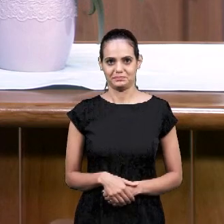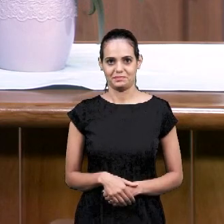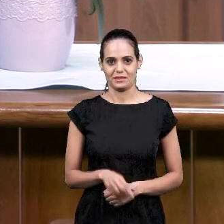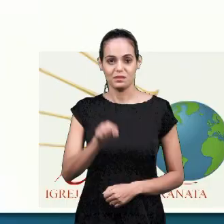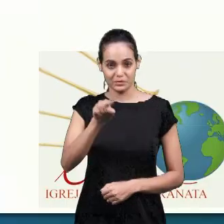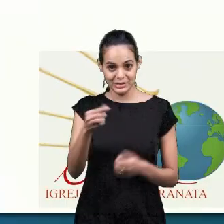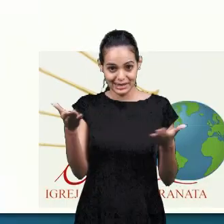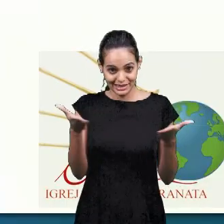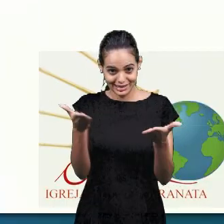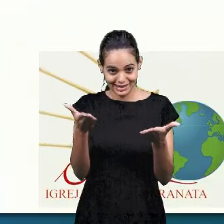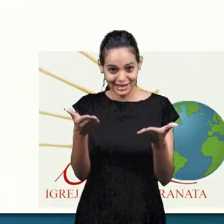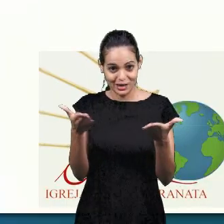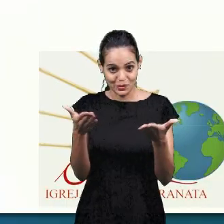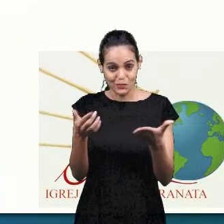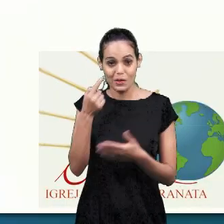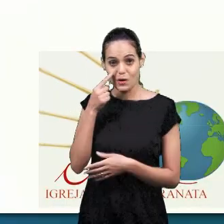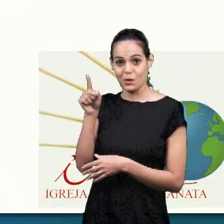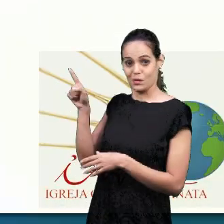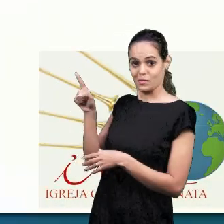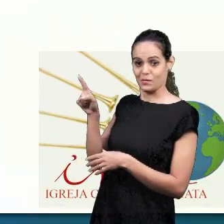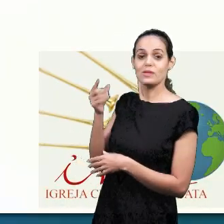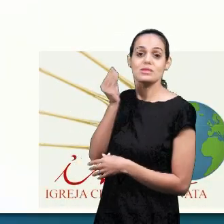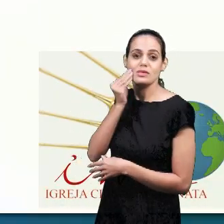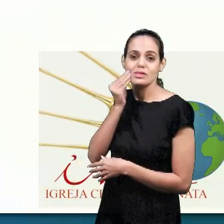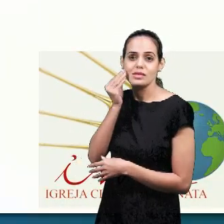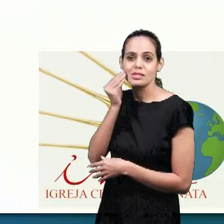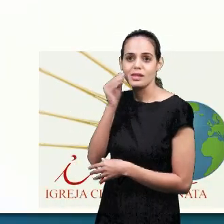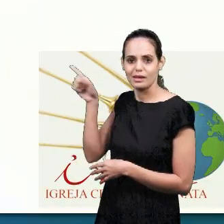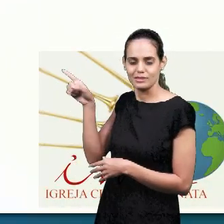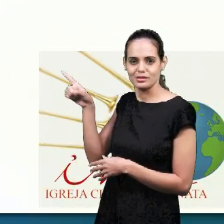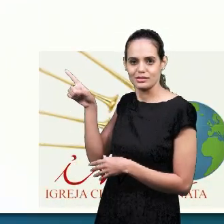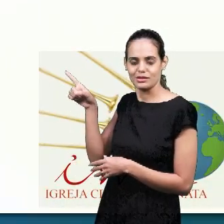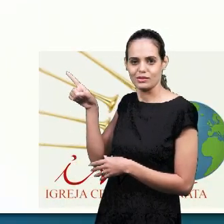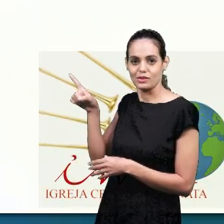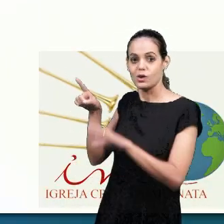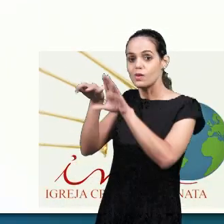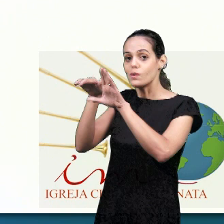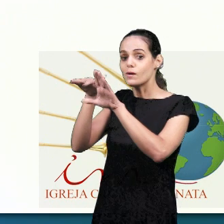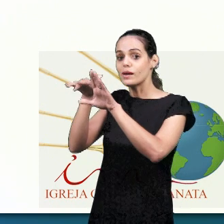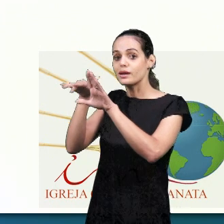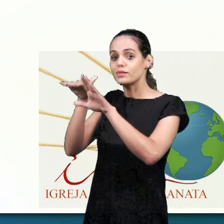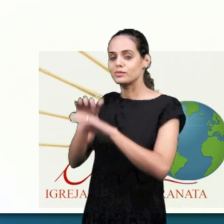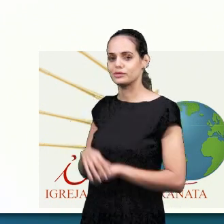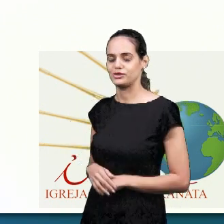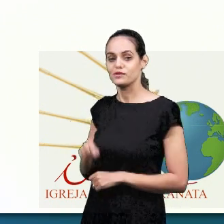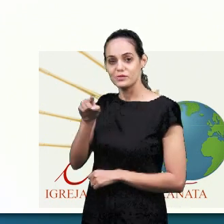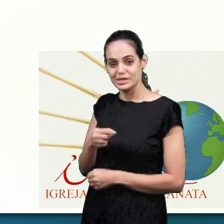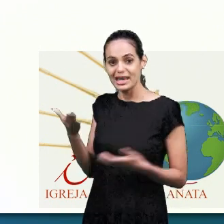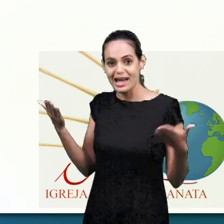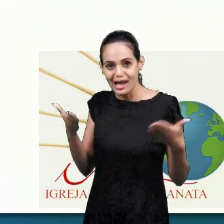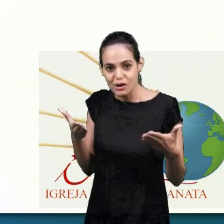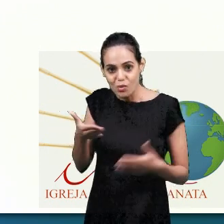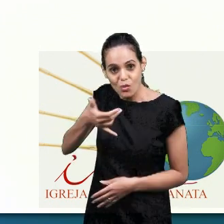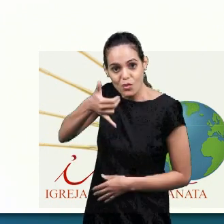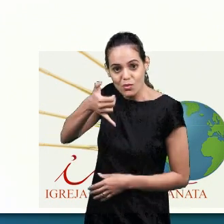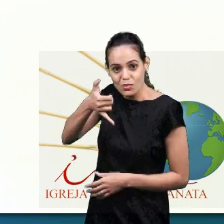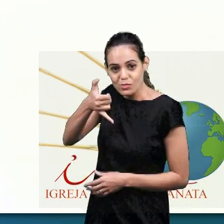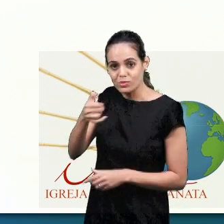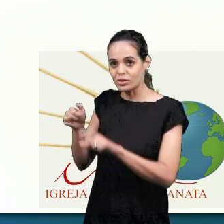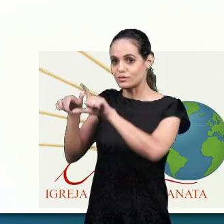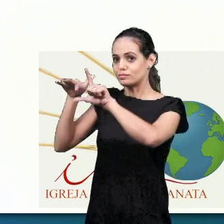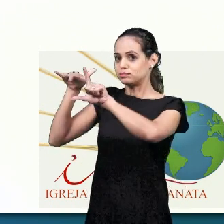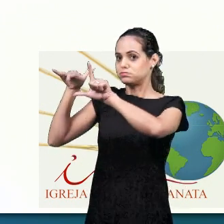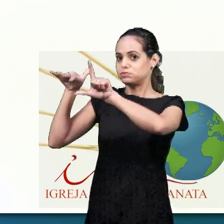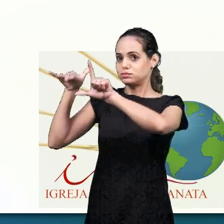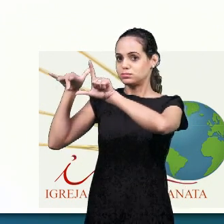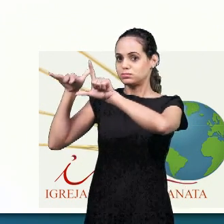Aussi, vous voulez faire un test maintenant? Voilà. Le QR code, elle est là. Donc, pointez à l'appareil photo. Allez-y, prenez